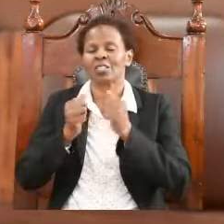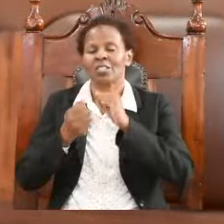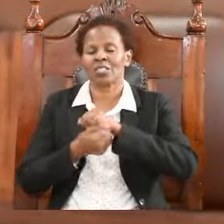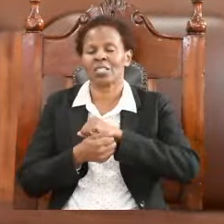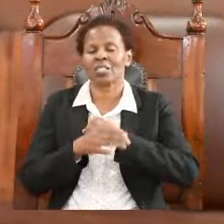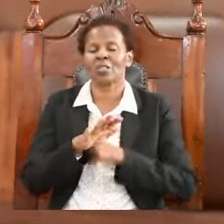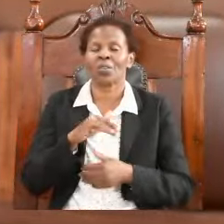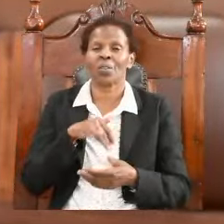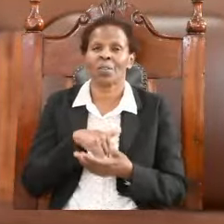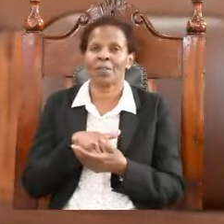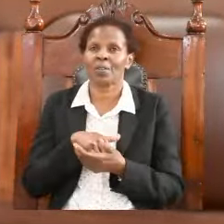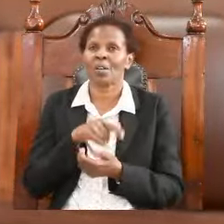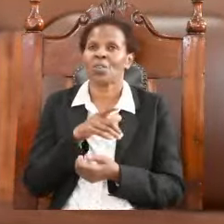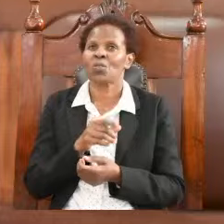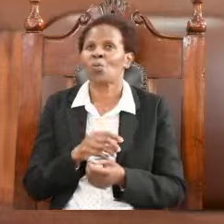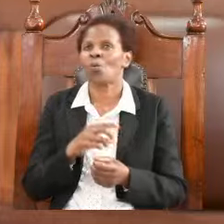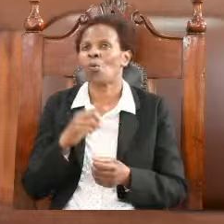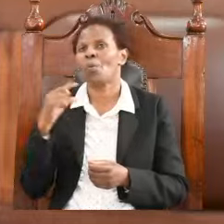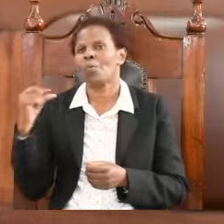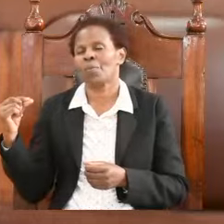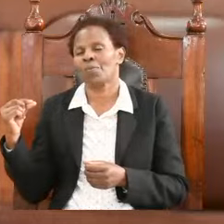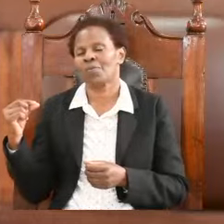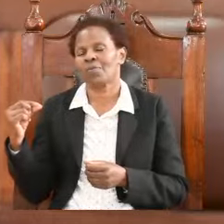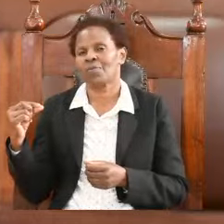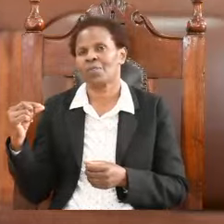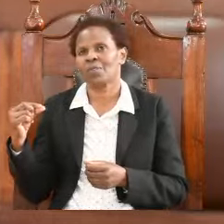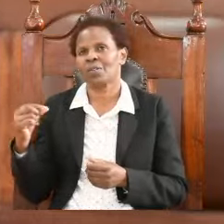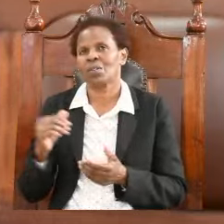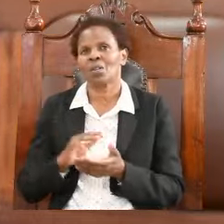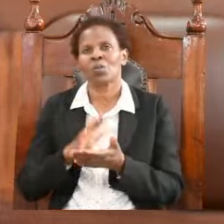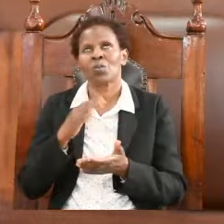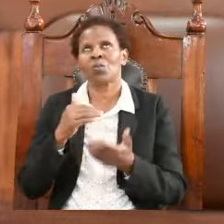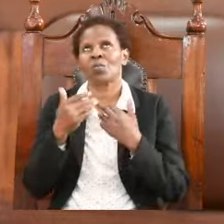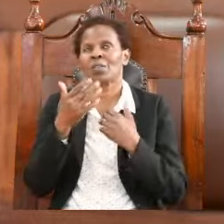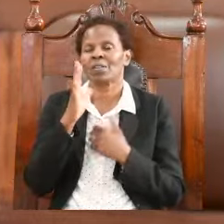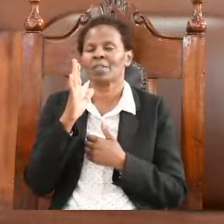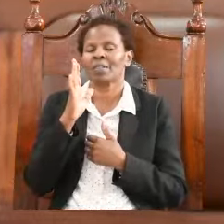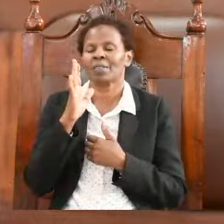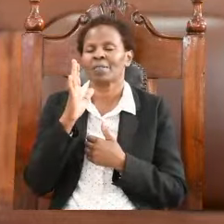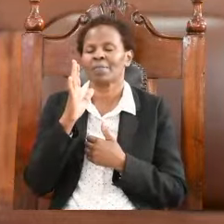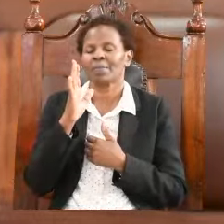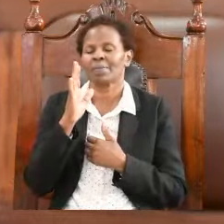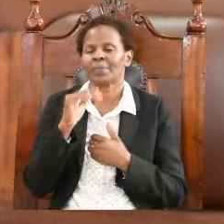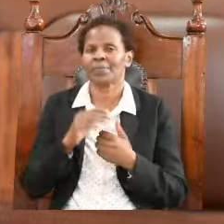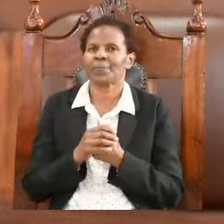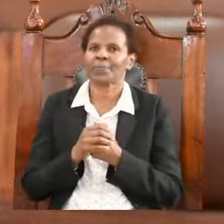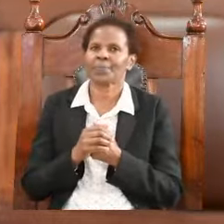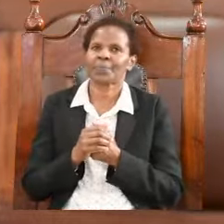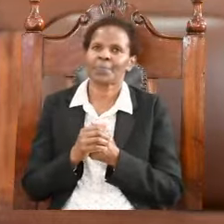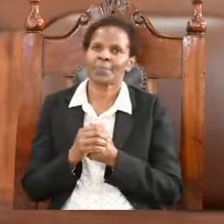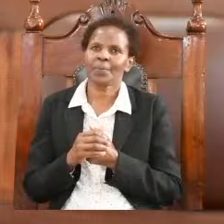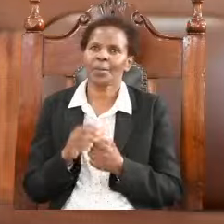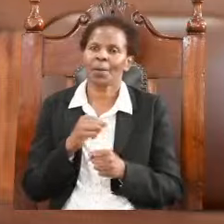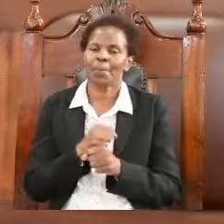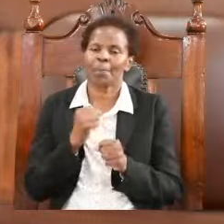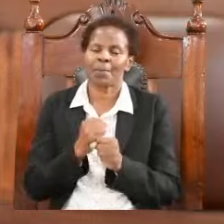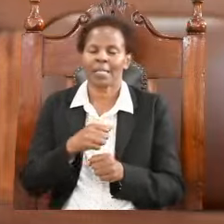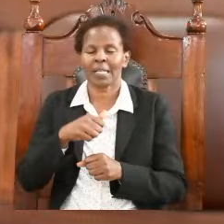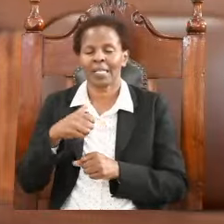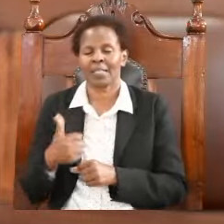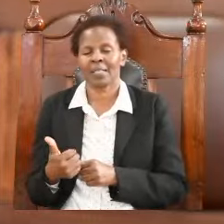nigetha tuhote kumagara tuthie tukimugocithagia na tukimutiithagia tuthie tugitumaga andu aria